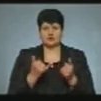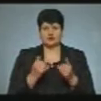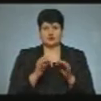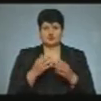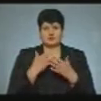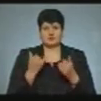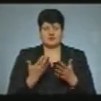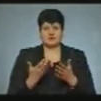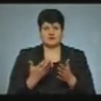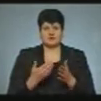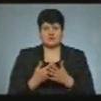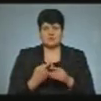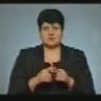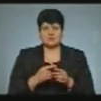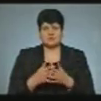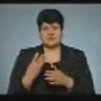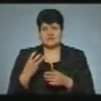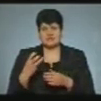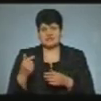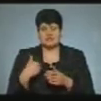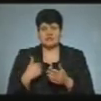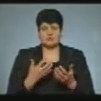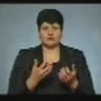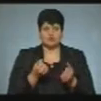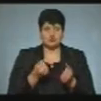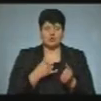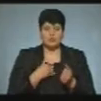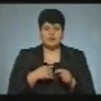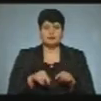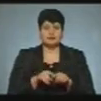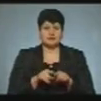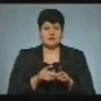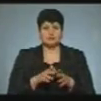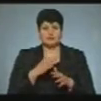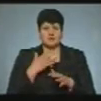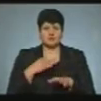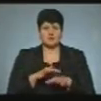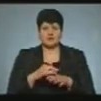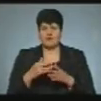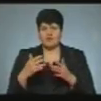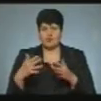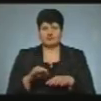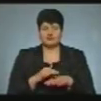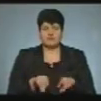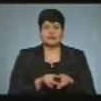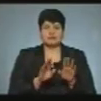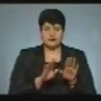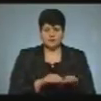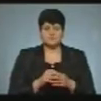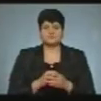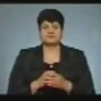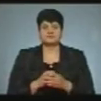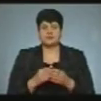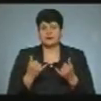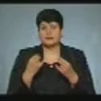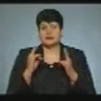дають. Економила десь до 300 гривень, бо тому що я получаю, в мене теж купа хвороб, у чоловіка таке саме. Ну, а